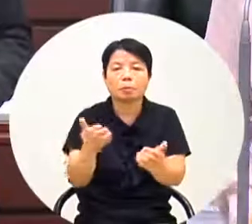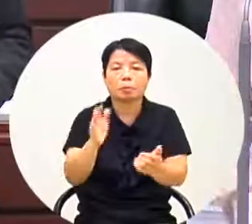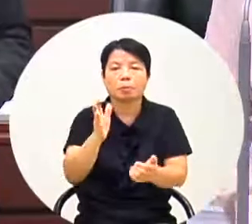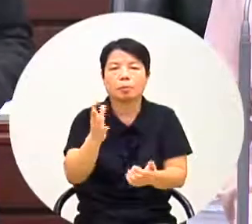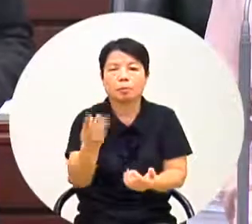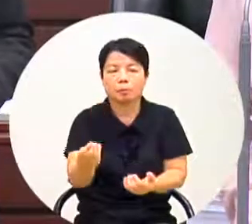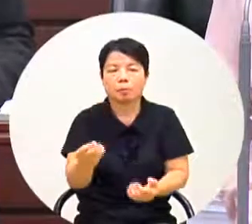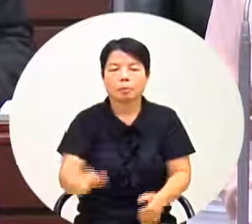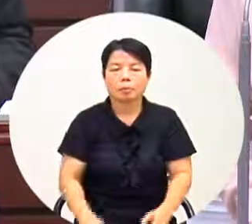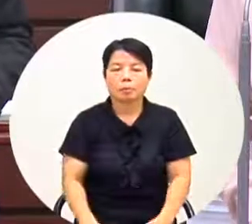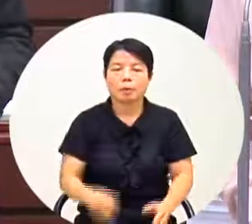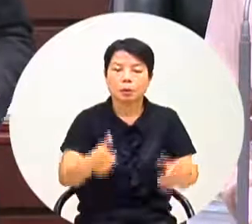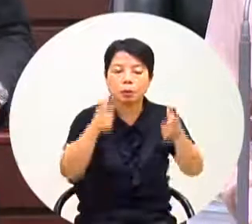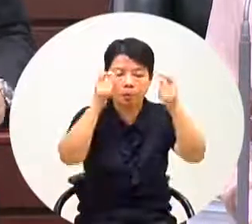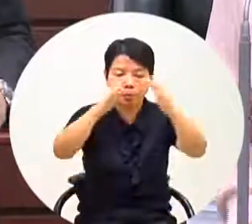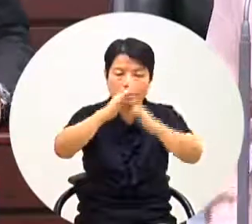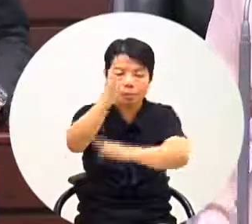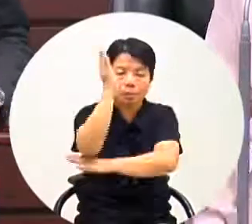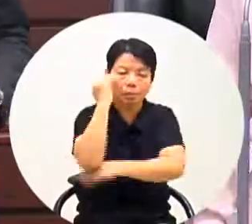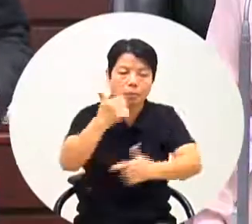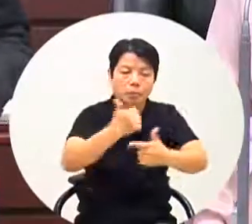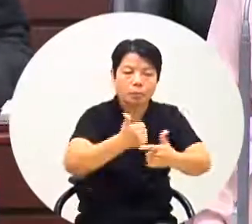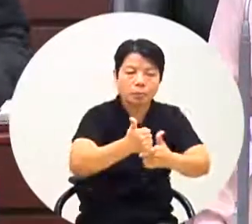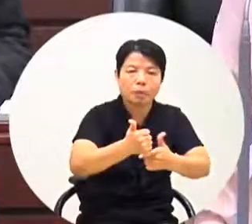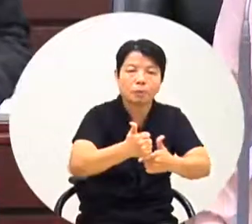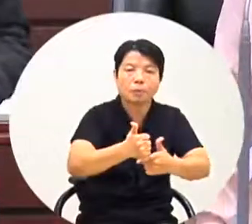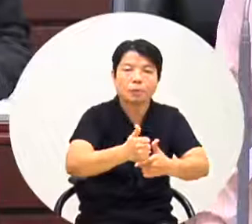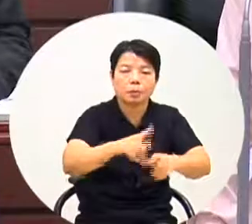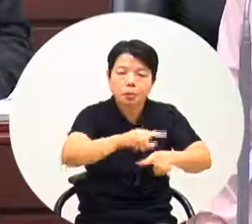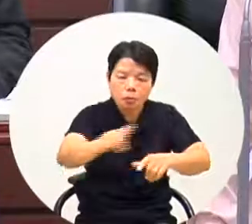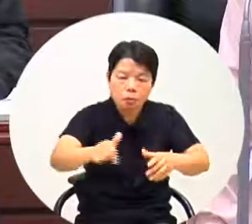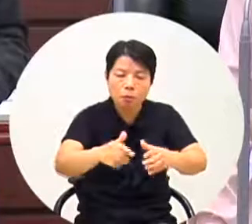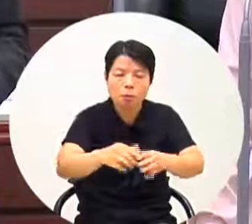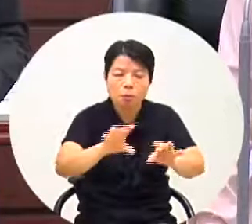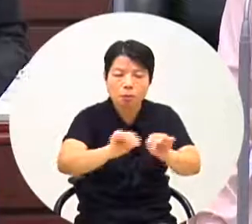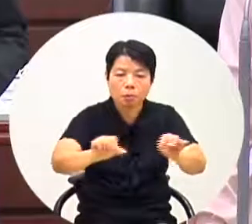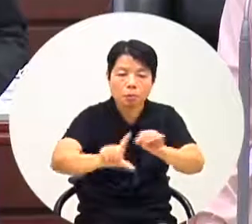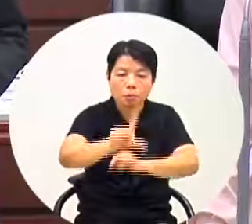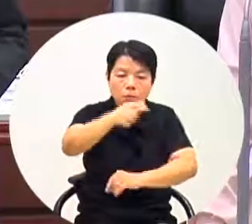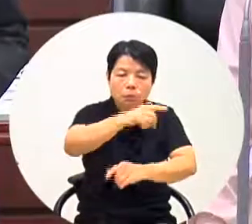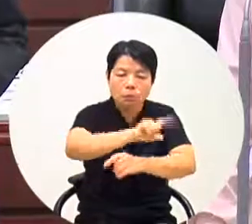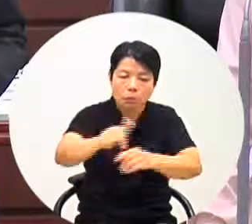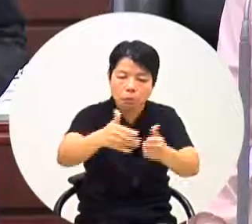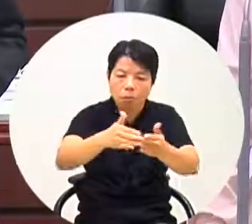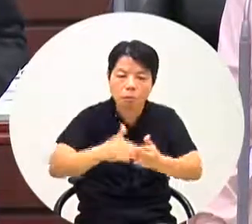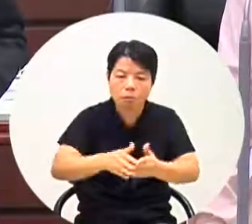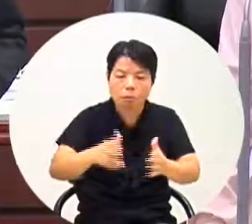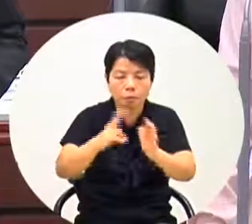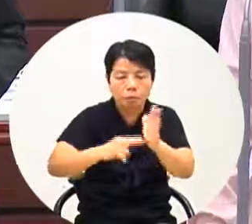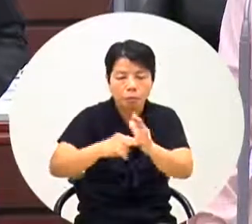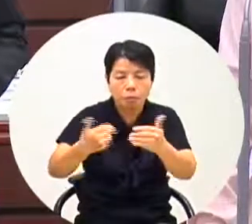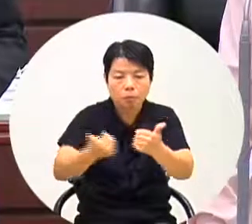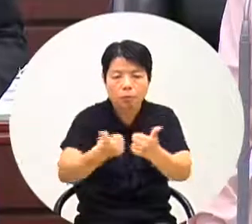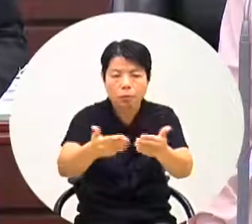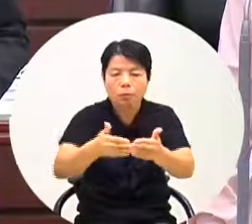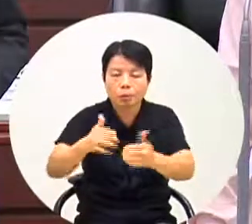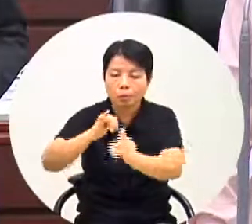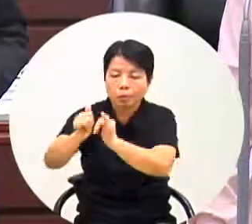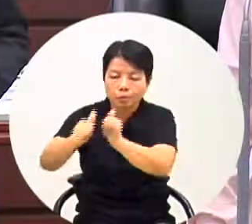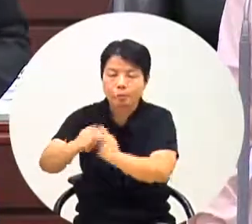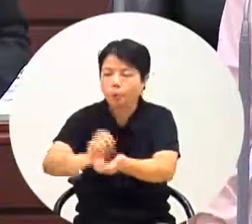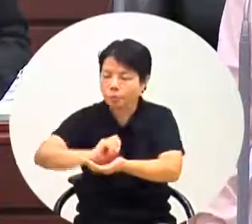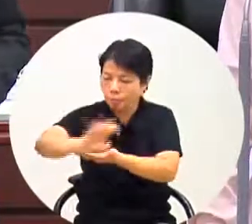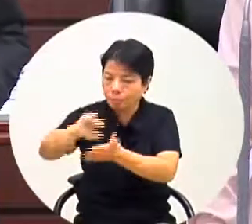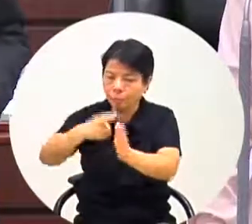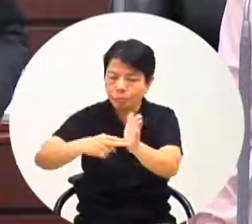在地方在做建物的地上物的一些普查的说明会的时候，我们也有跟在地的乡亲们做一个报告，就